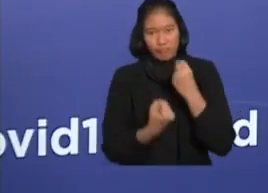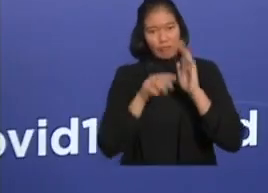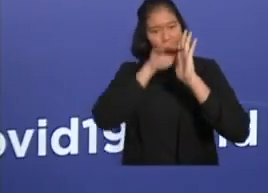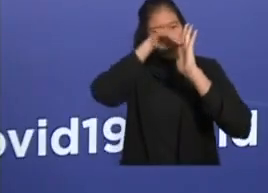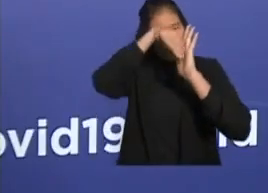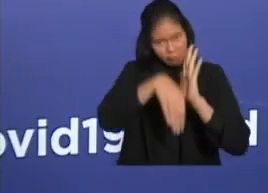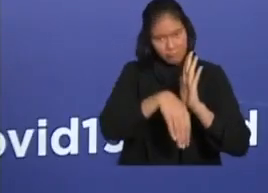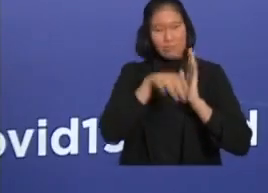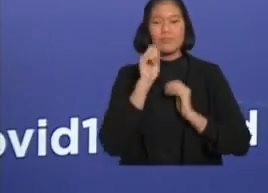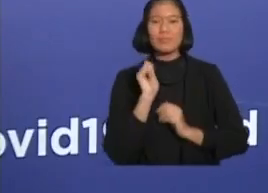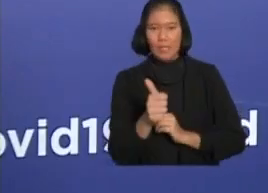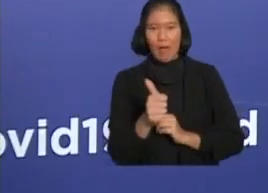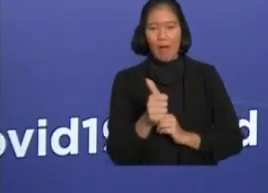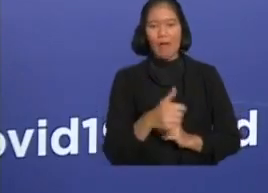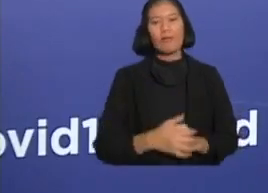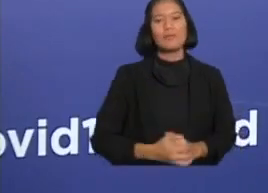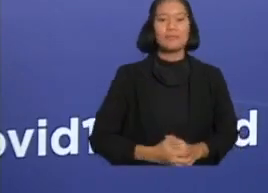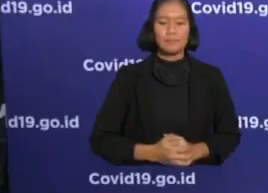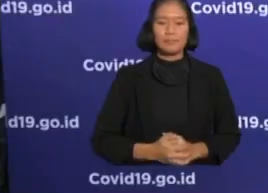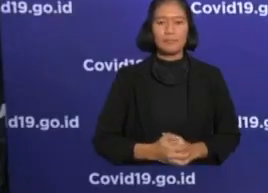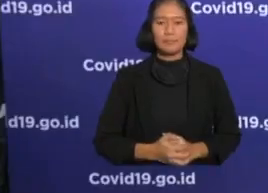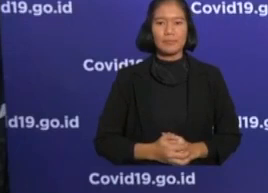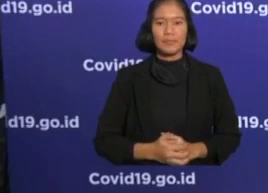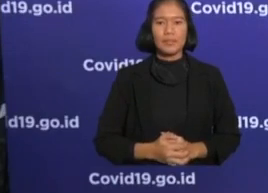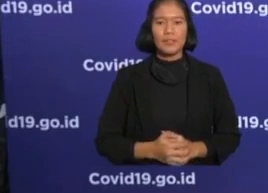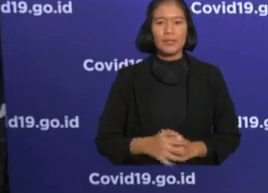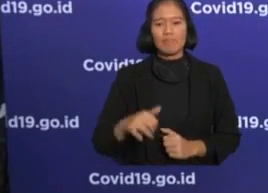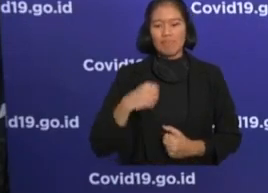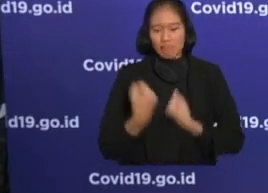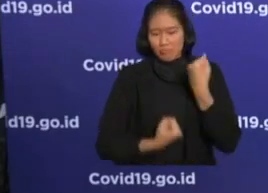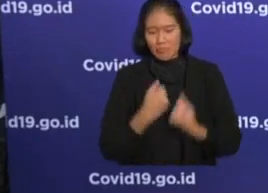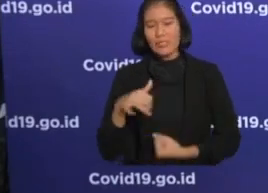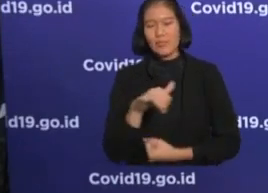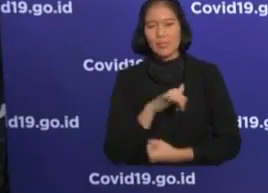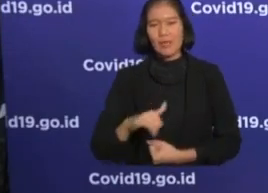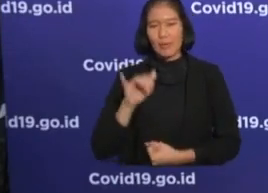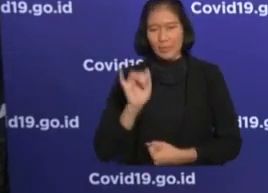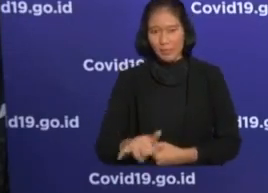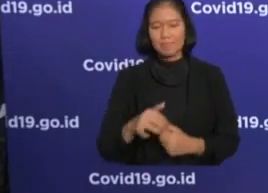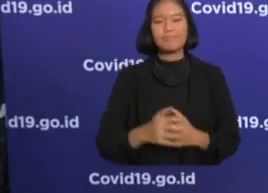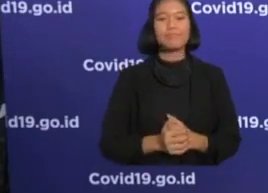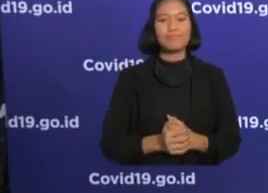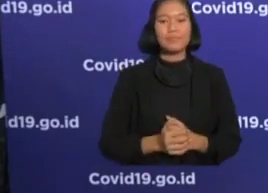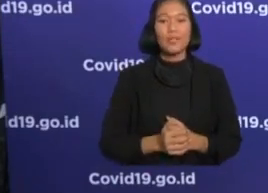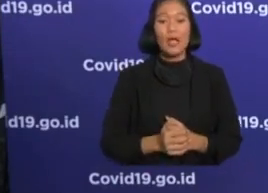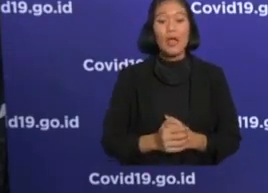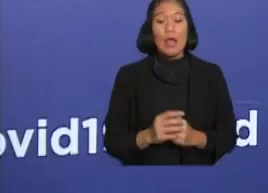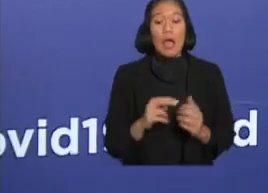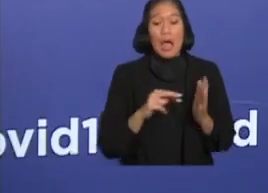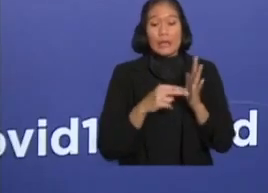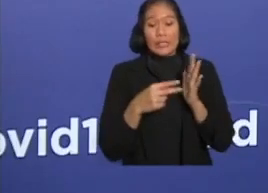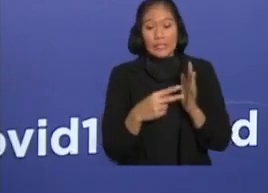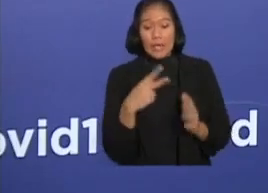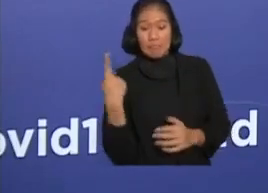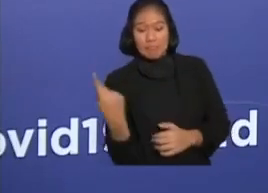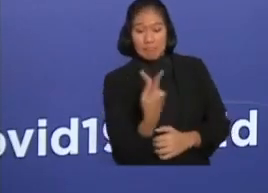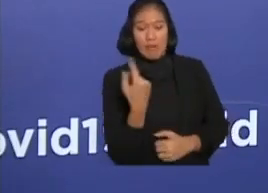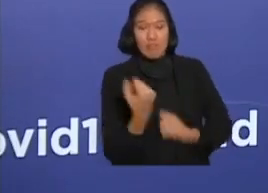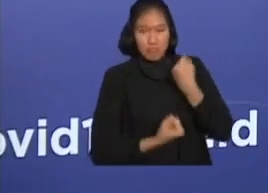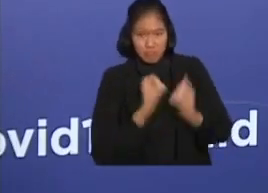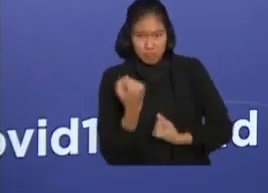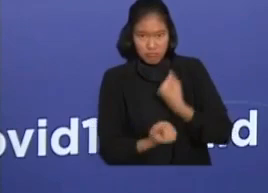kita harus bersama-sama seluruhnya melandaikan kurva itu bergerak bersama-sama baik jadi tidak ada upaya kita bersama untuk